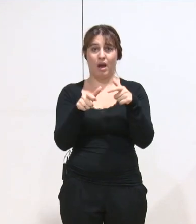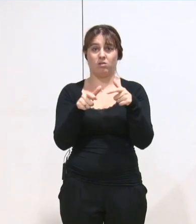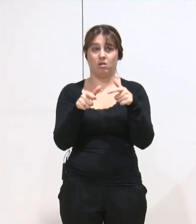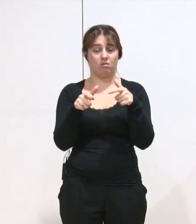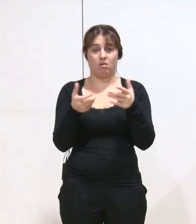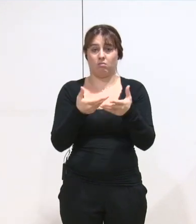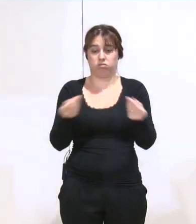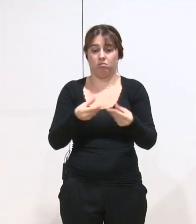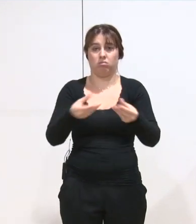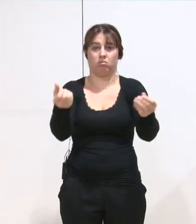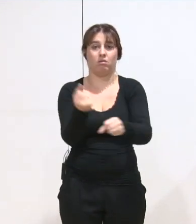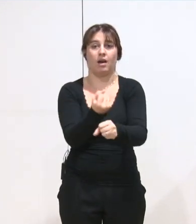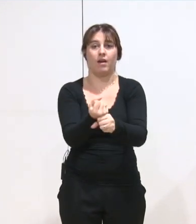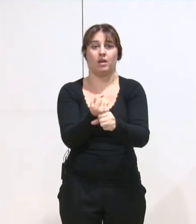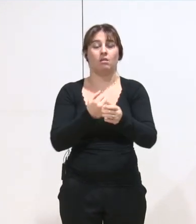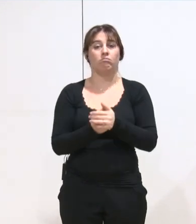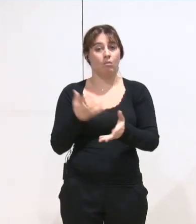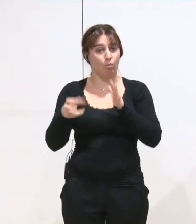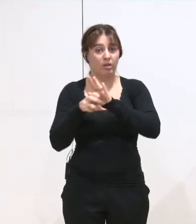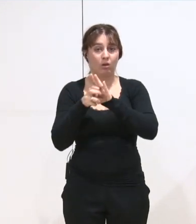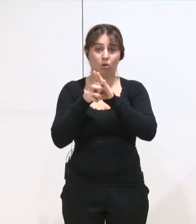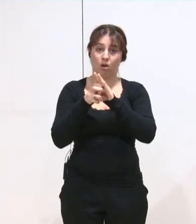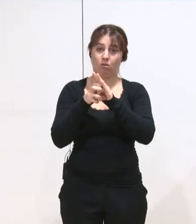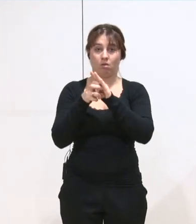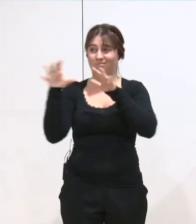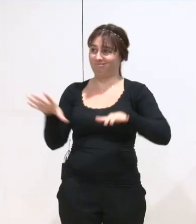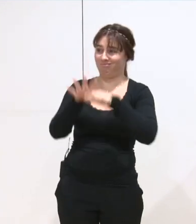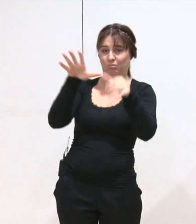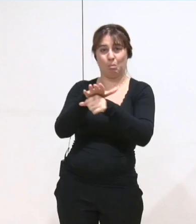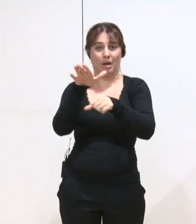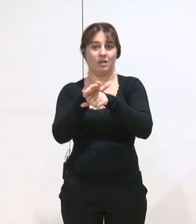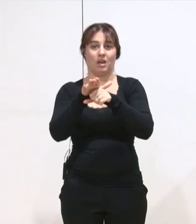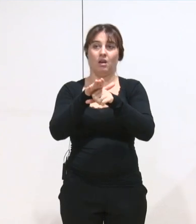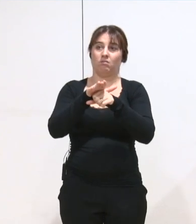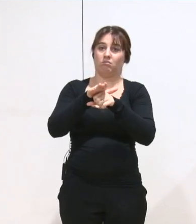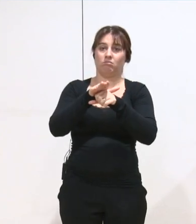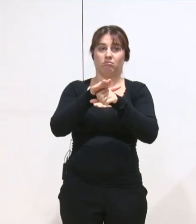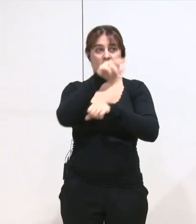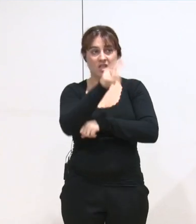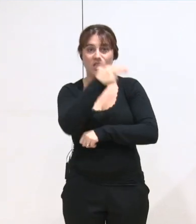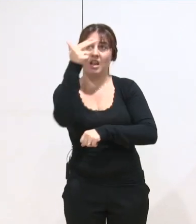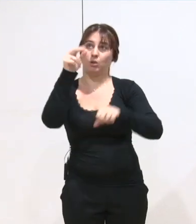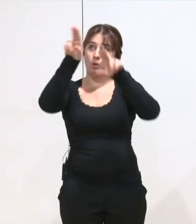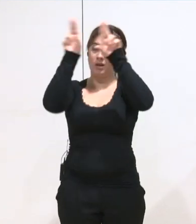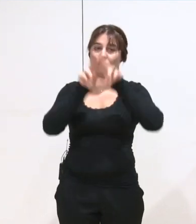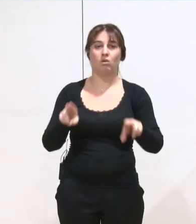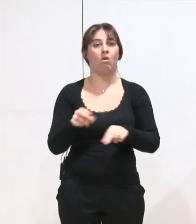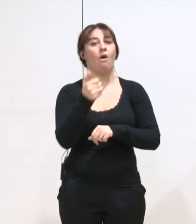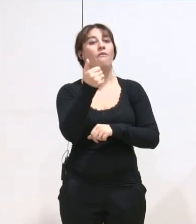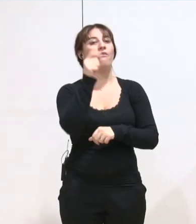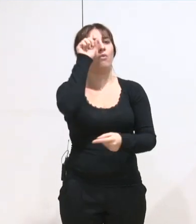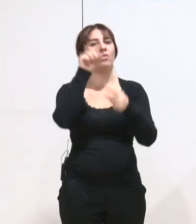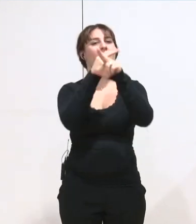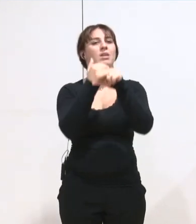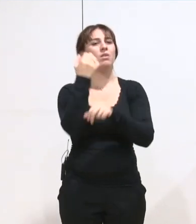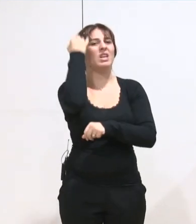Grenoblois n'étaient-ils pas assez porteurs pour les classements internationaux, pas assez innovants dans votre définition de l'innovation,